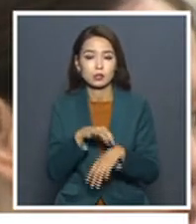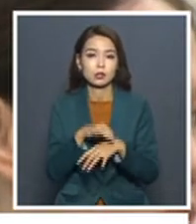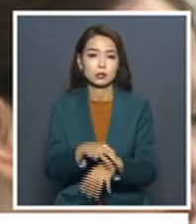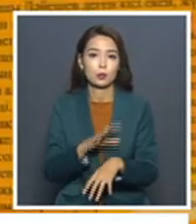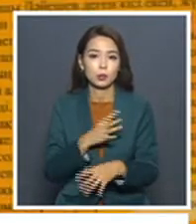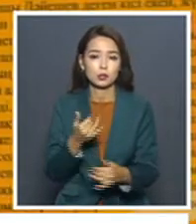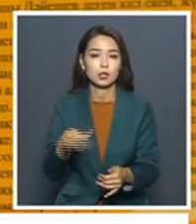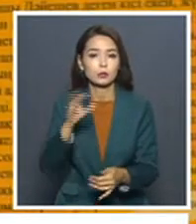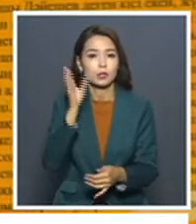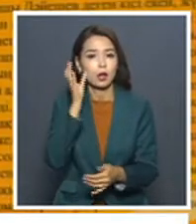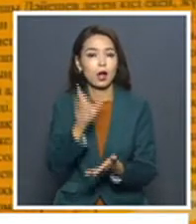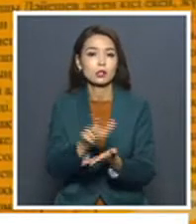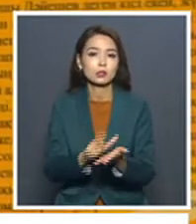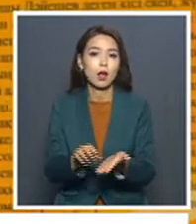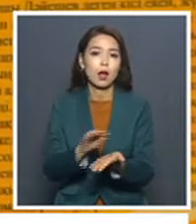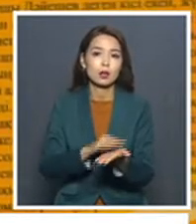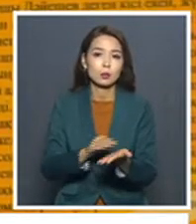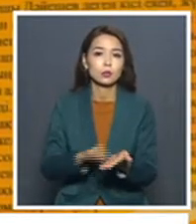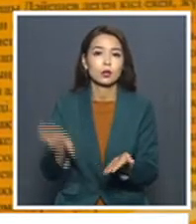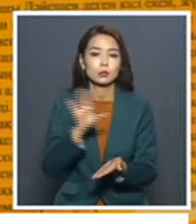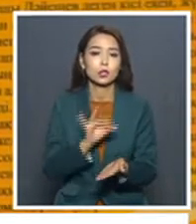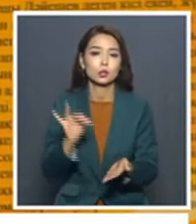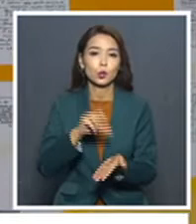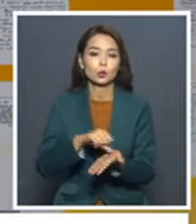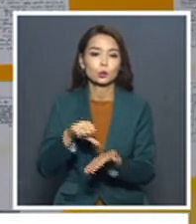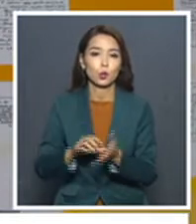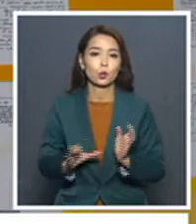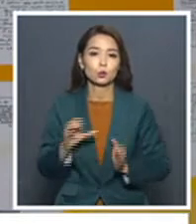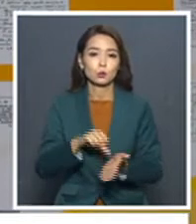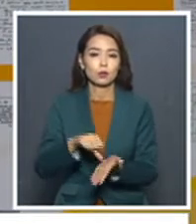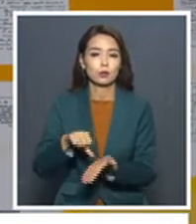ақын жазушылар, қоғам қайраткерлері мен студенттер қатысты.